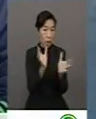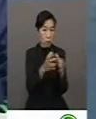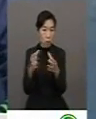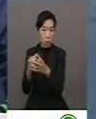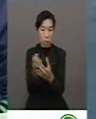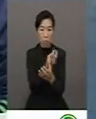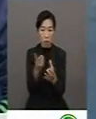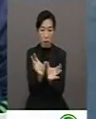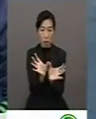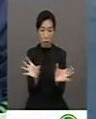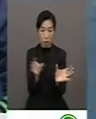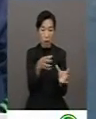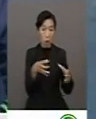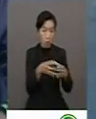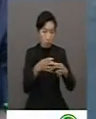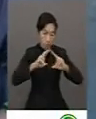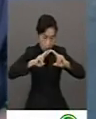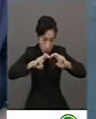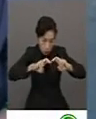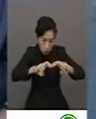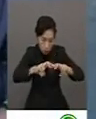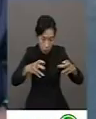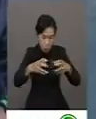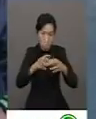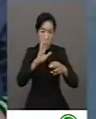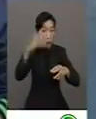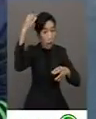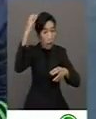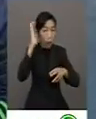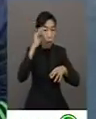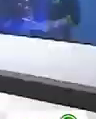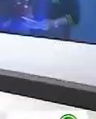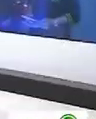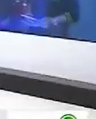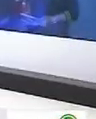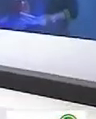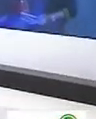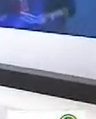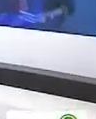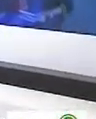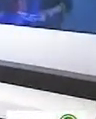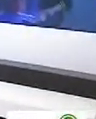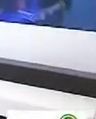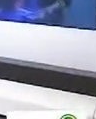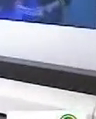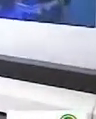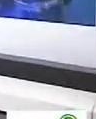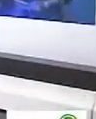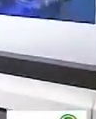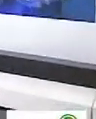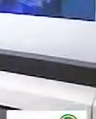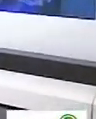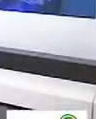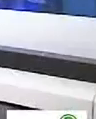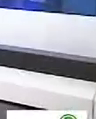ชุดแรกก็คือการขยายผลไปถึงเครือข่ายไซสนะทั้งหมดและอีกชุดหนึ่งก็คือการติดตามการครอบครองรถลัมโบกินีและทั้งหมดนี้เป็น